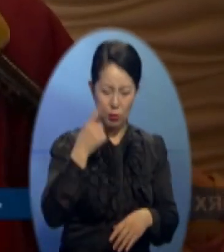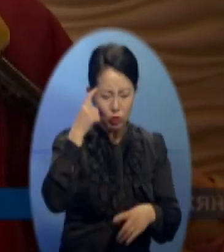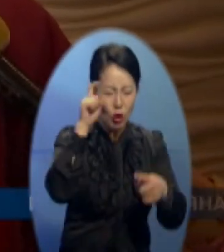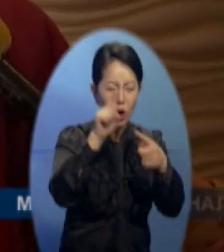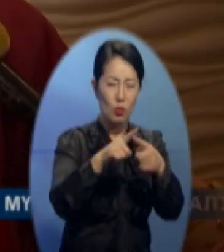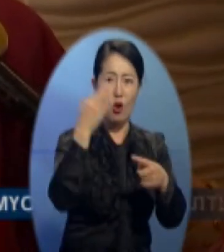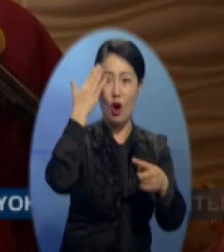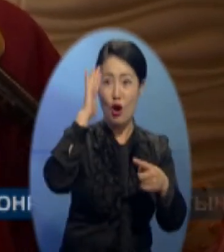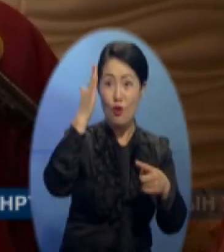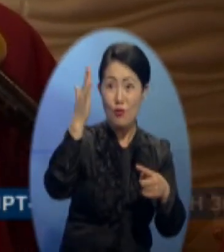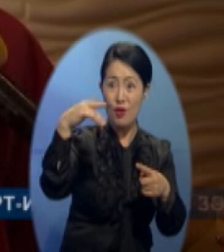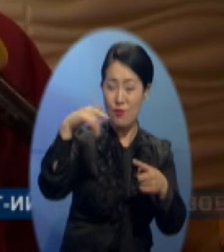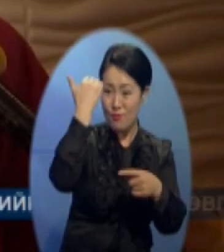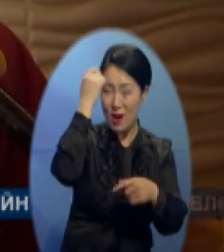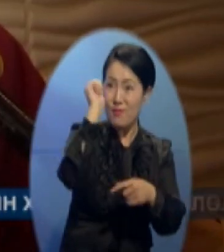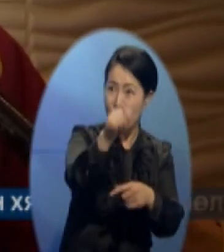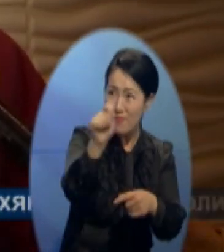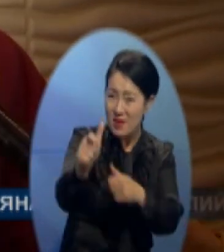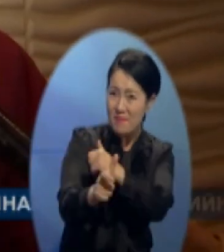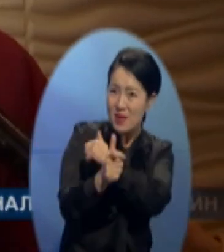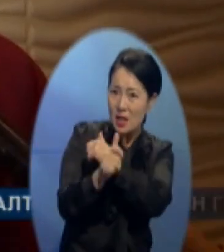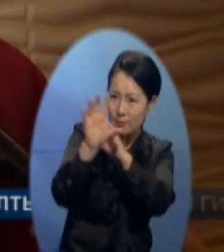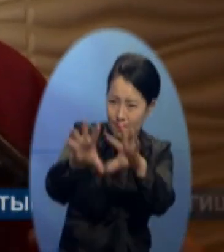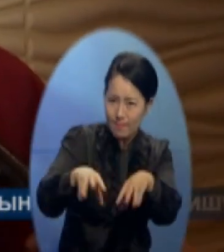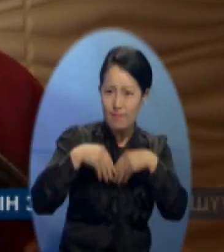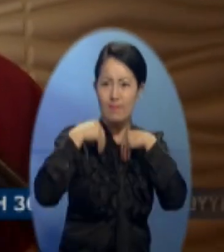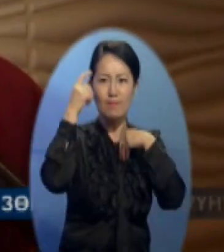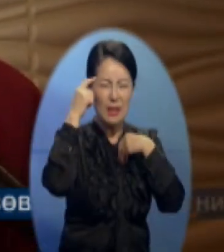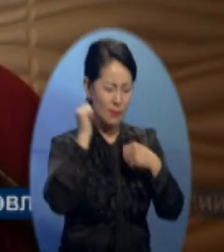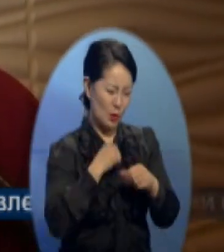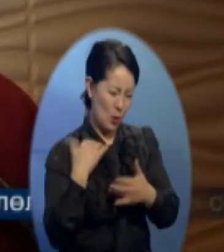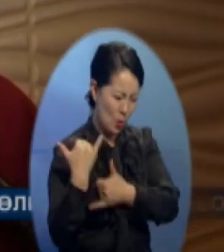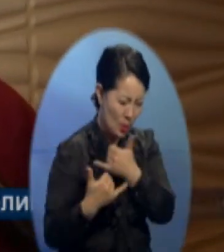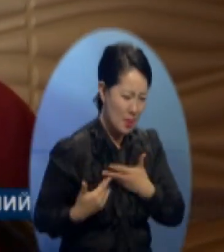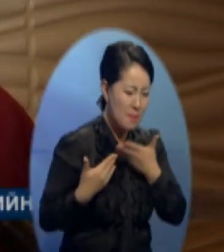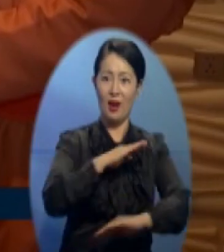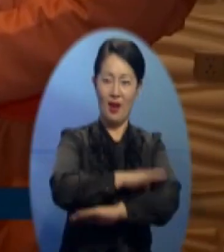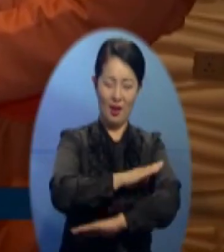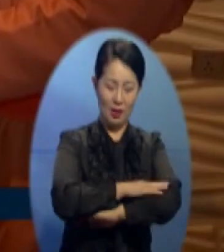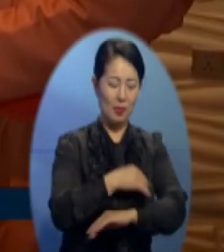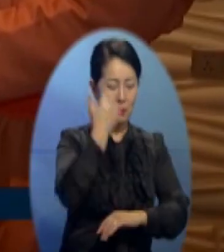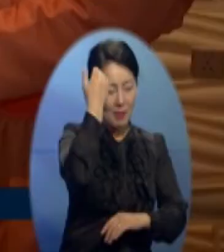өвөөгийнхөө одоо мал харга ухааныг одоо өргөжлүүлээ өвлүүлээ гэсэн зорилготоор одоо мал дээр гарсан.